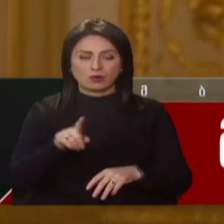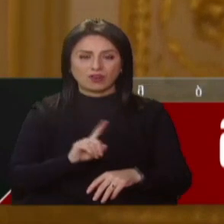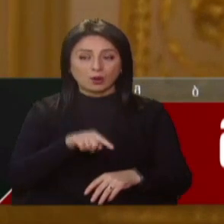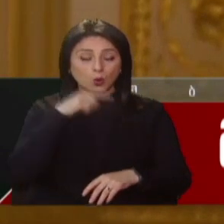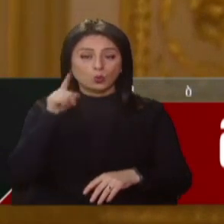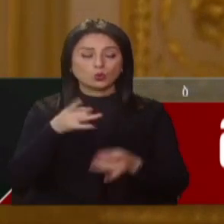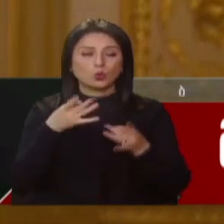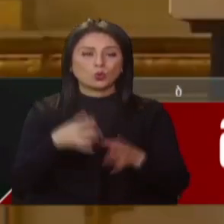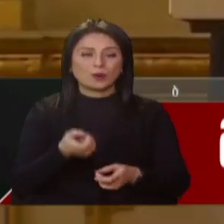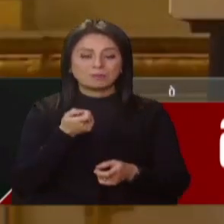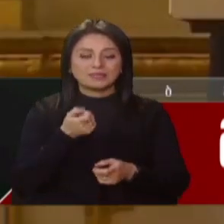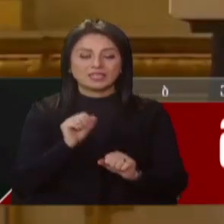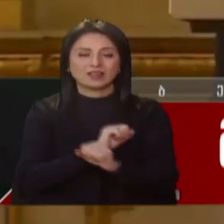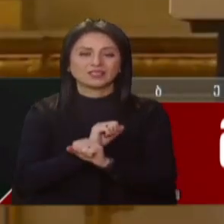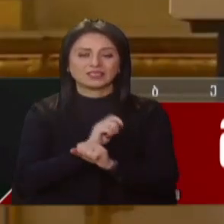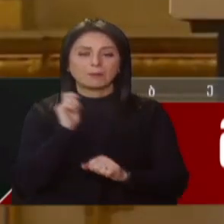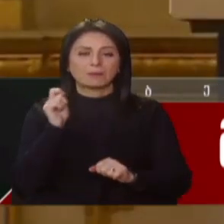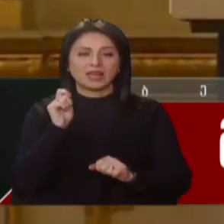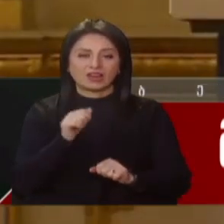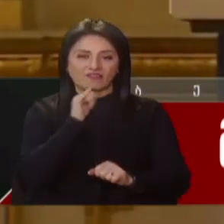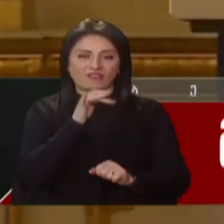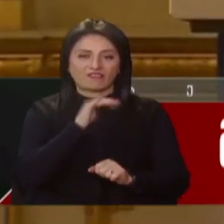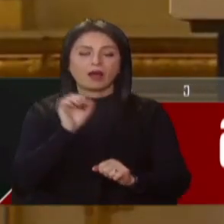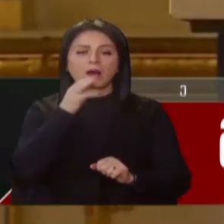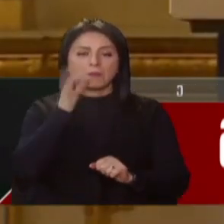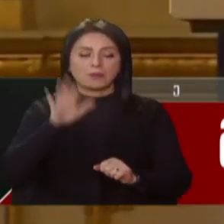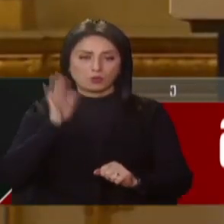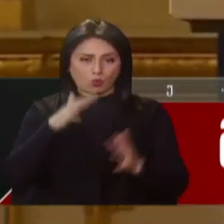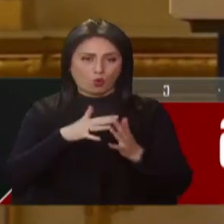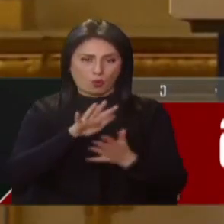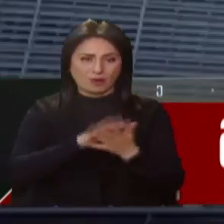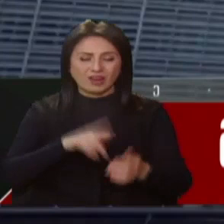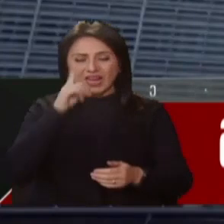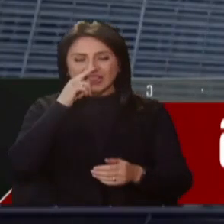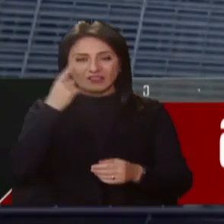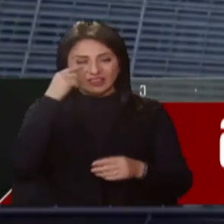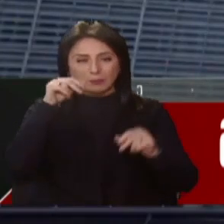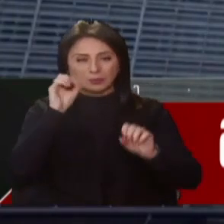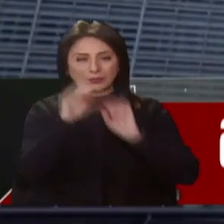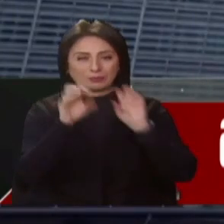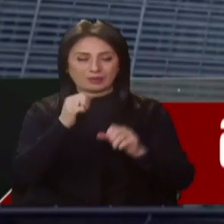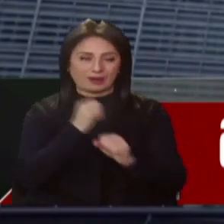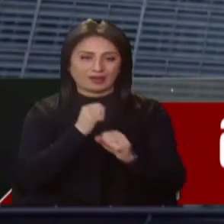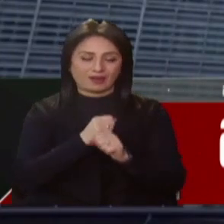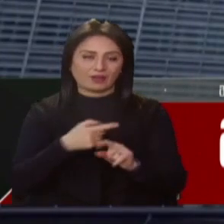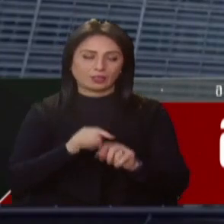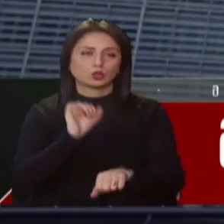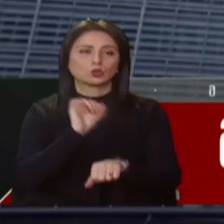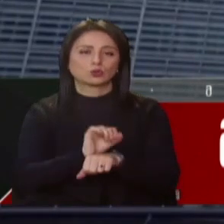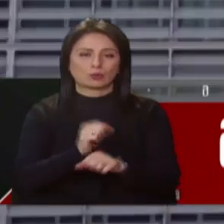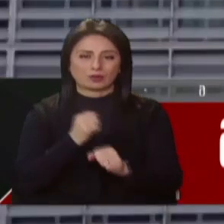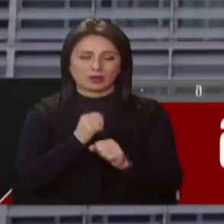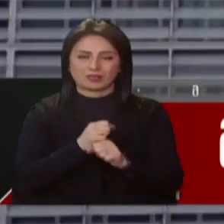ткмит русетс убралот мцире шесуэлеба да шемтком омиз гагрзелеба сурс. Тхуили да твалтмакцоба уцода цецхлис цалмхриват